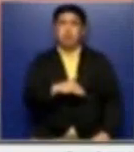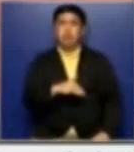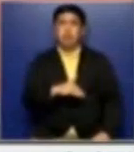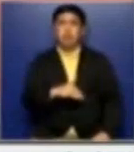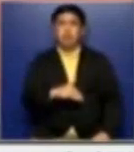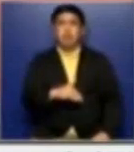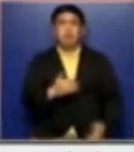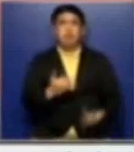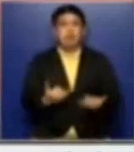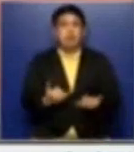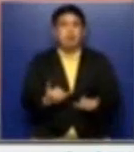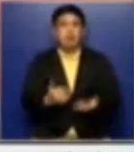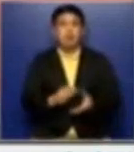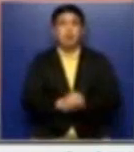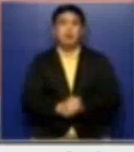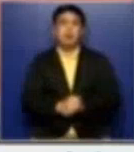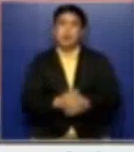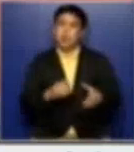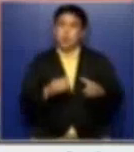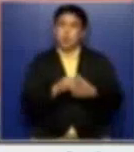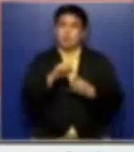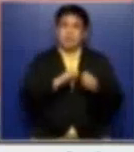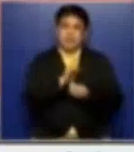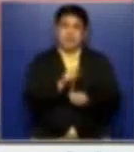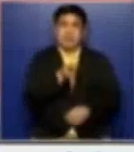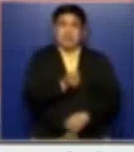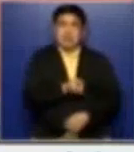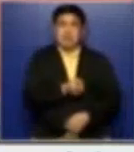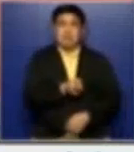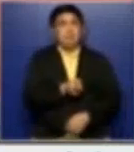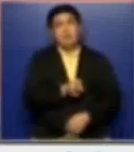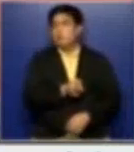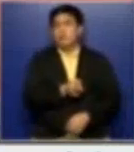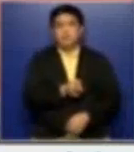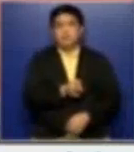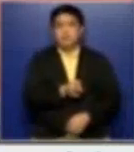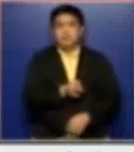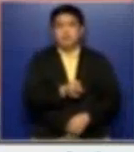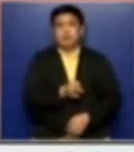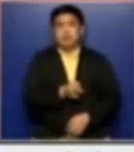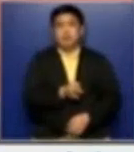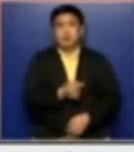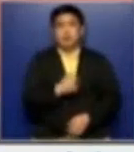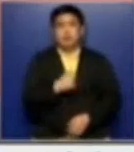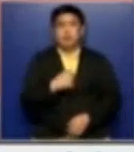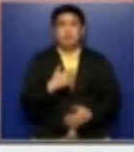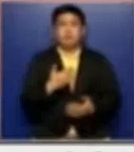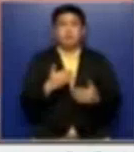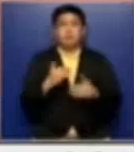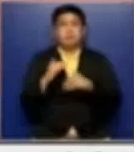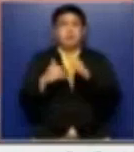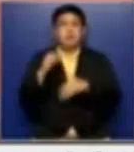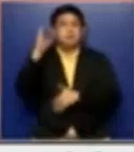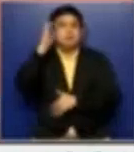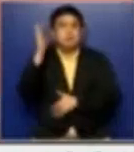ำเตี้ยเลียดดินลงไปถึงก้นเหวนี่ท่านยังใช้ชุดเดิมอยู่นี่ก็ไม่แปลกหรอกครับที่เขาบอกว่าไม่เชื่